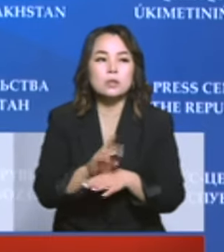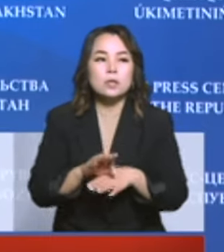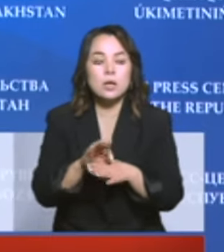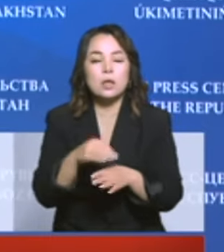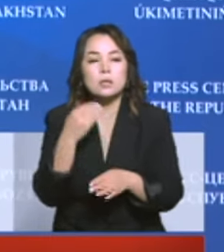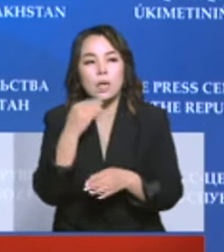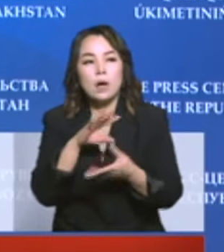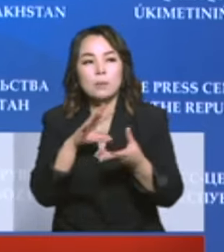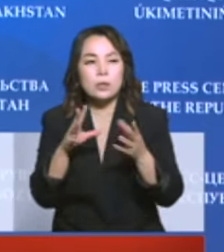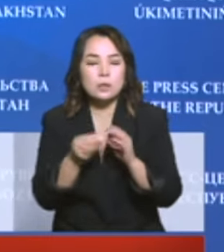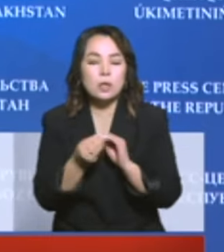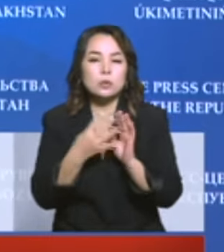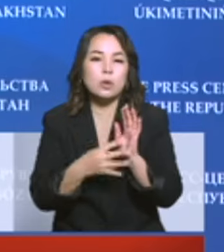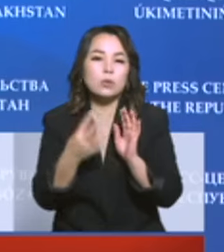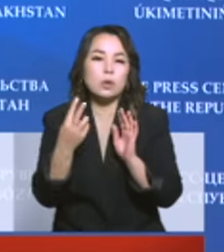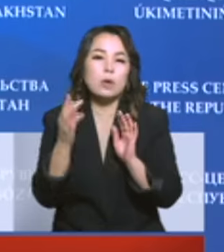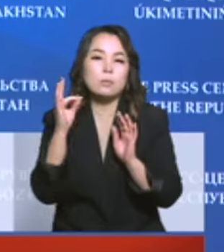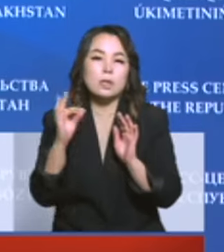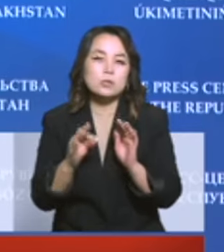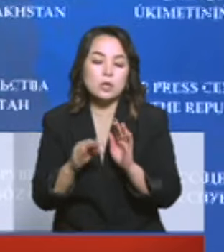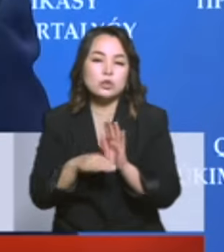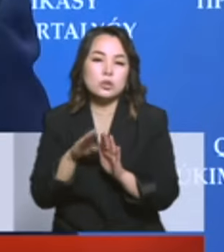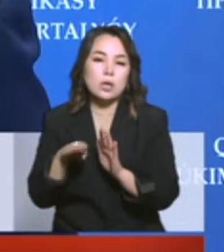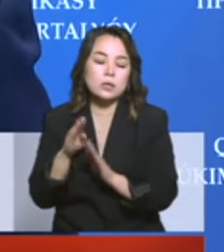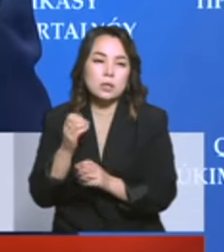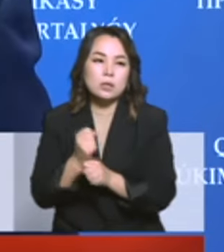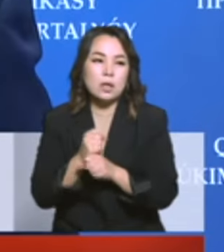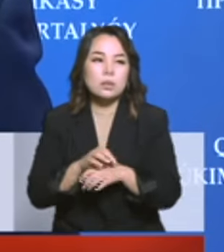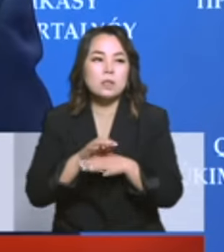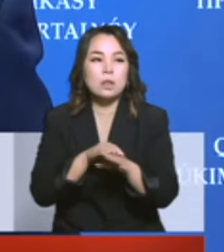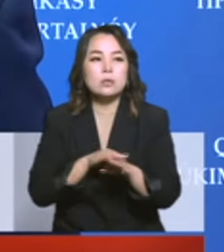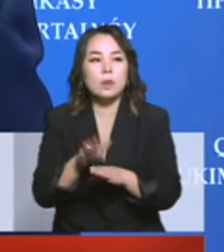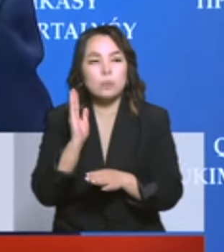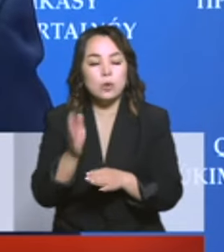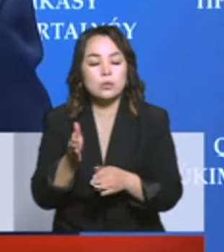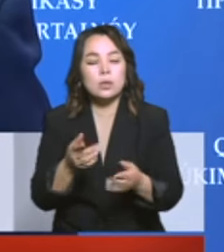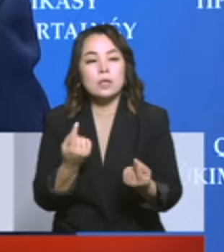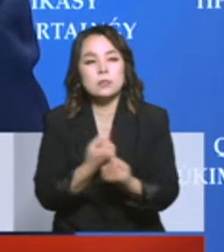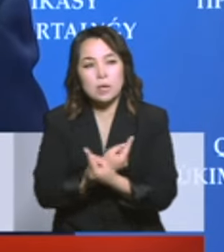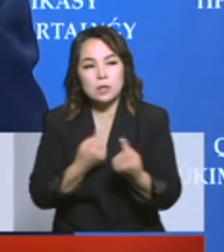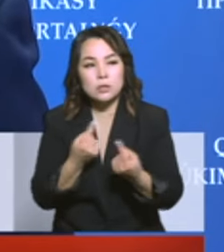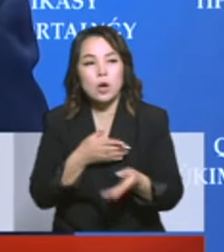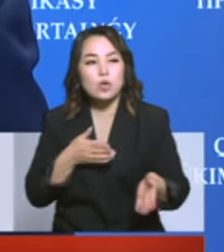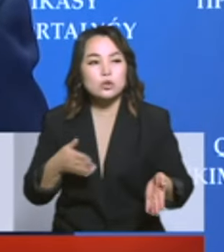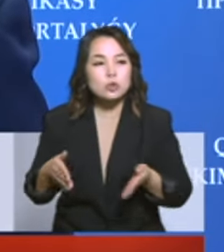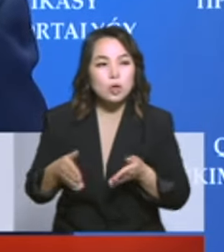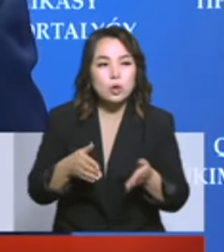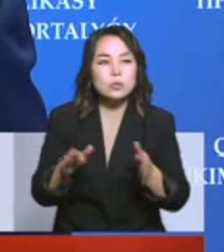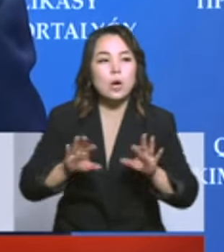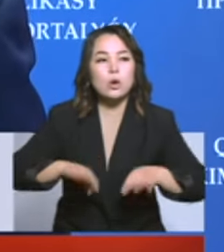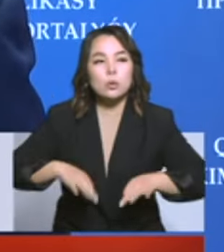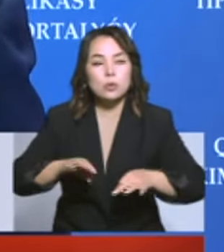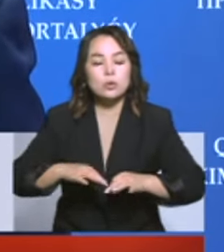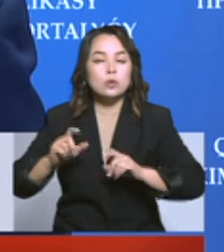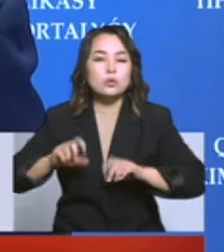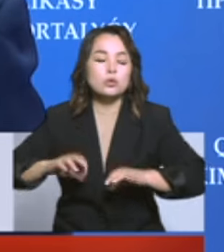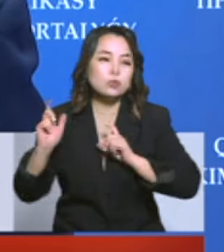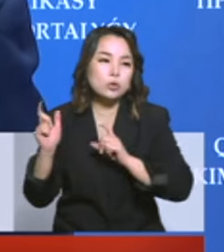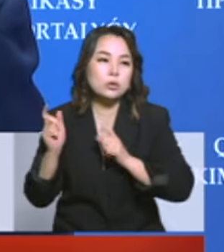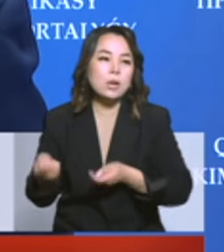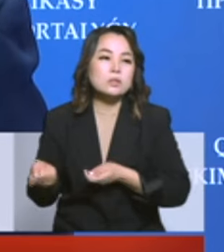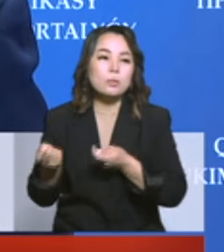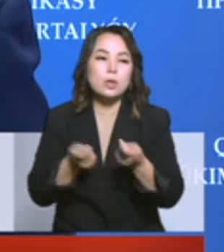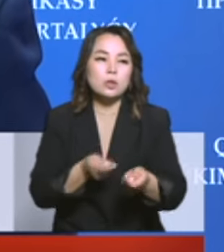сапасы 93%-ке дейін жақсартылады. Транзиттік дәліздерді дамыту, әр көліктің барлық түрлерімен жүк тасымалдау